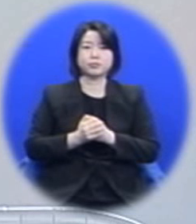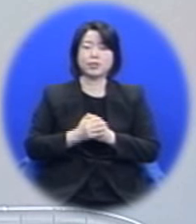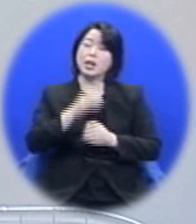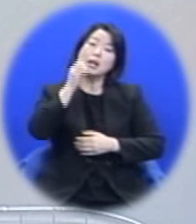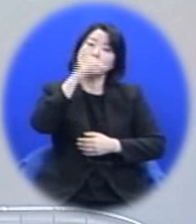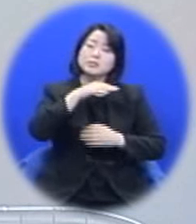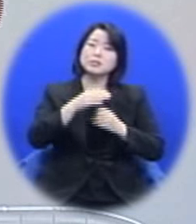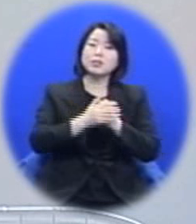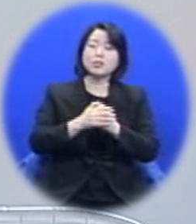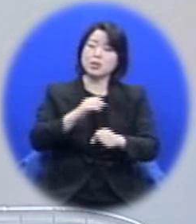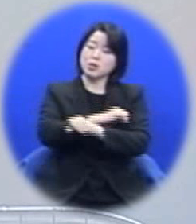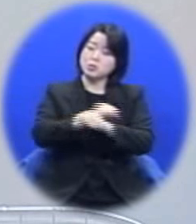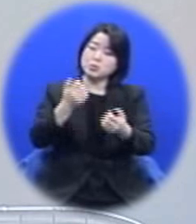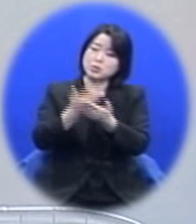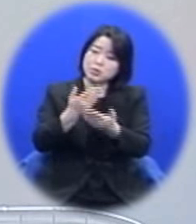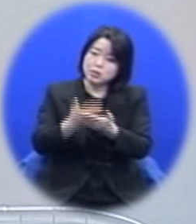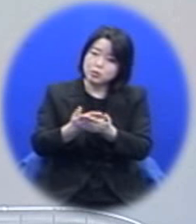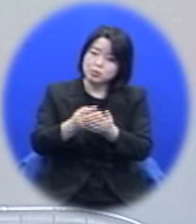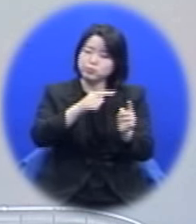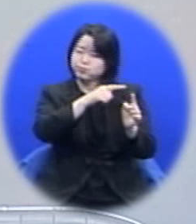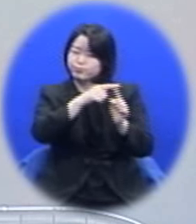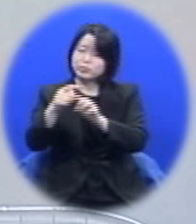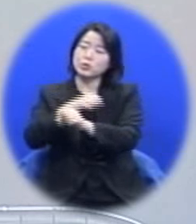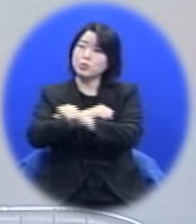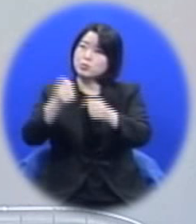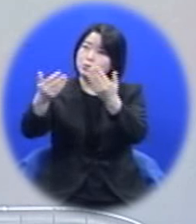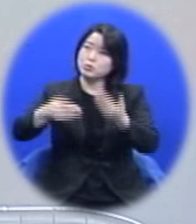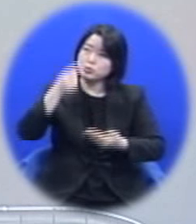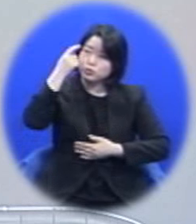그냥 용서해달라고 그러면 무조건 용서해 주시네.